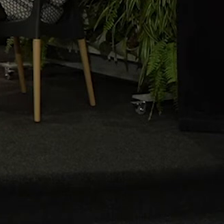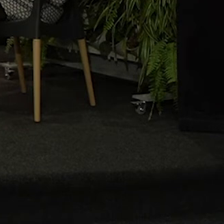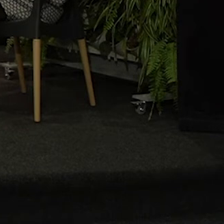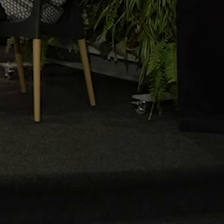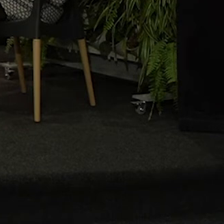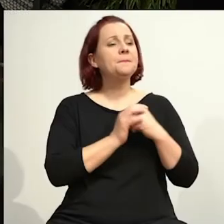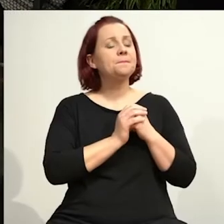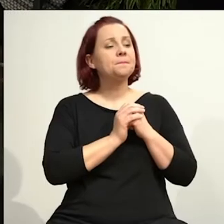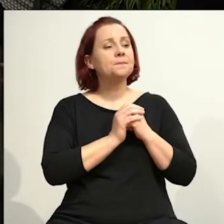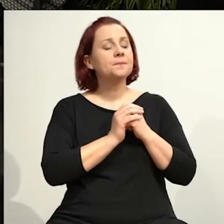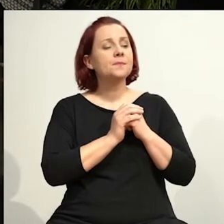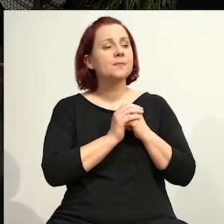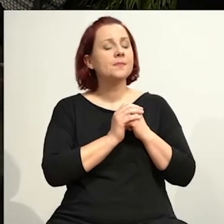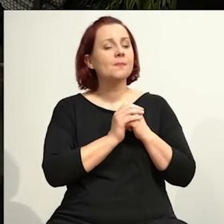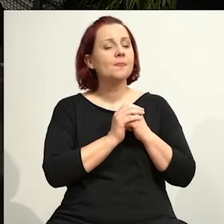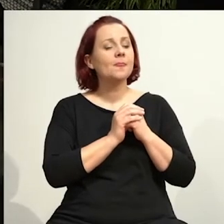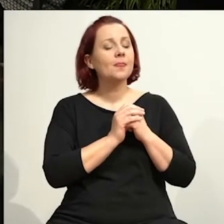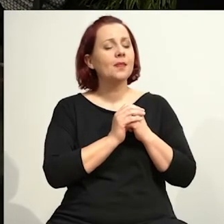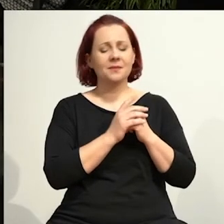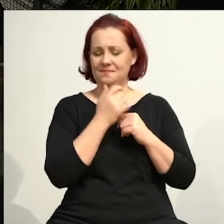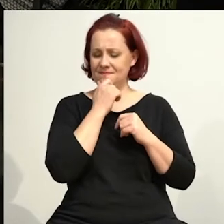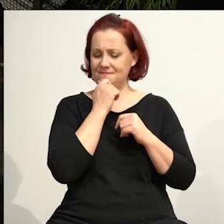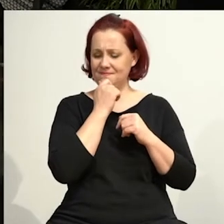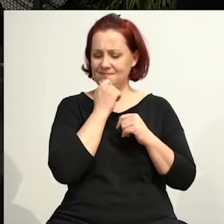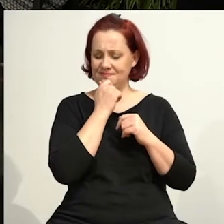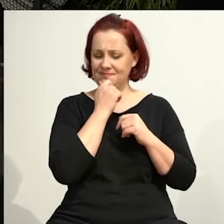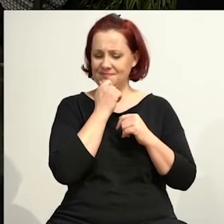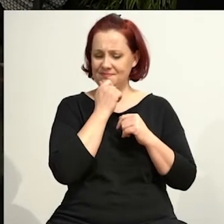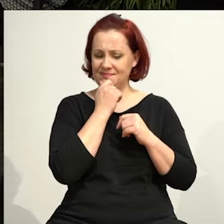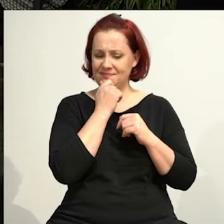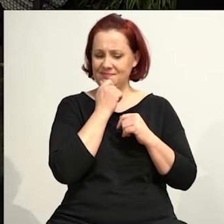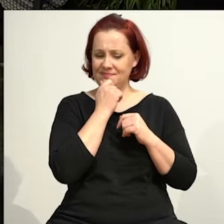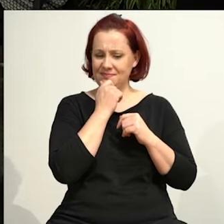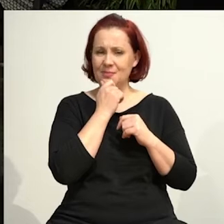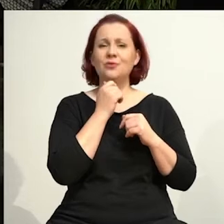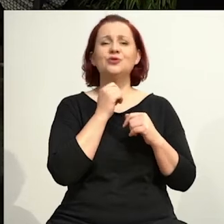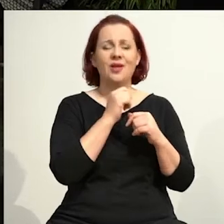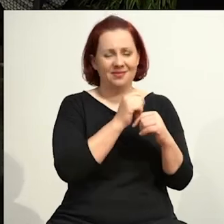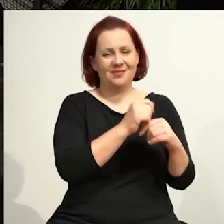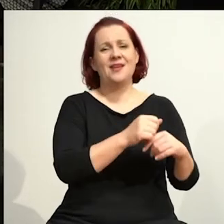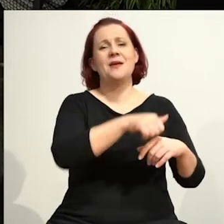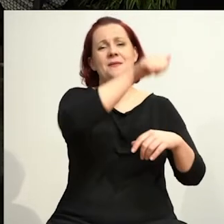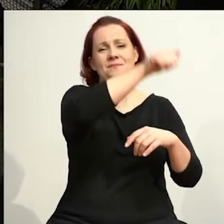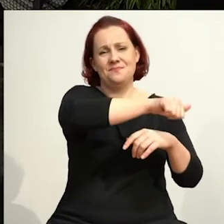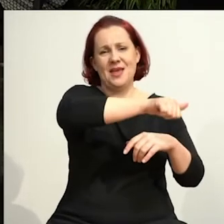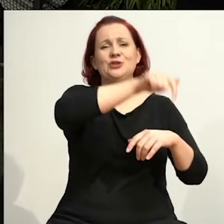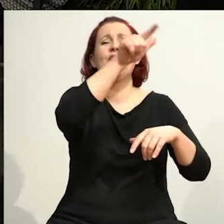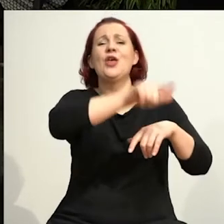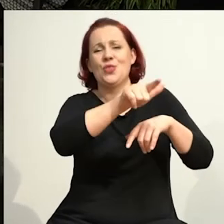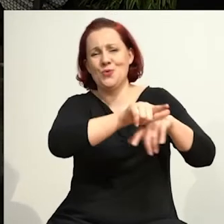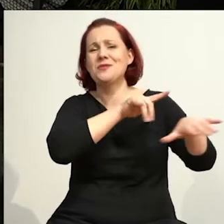gwiazdami, znaczy rolę gwiazd romantyzmu obsadzili Słowacki z Mickiewiczem i dla Norwida trochę nie